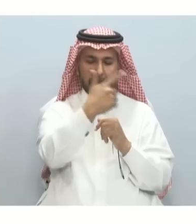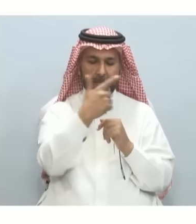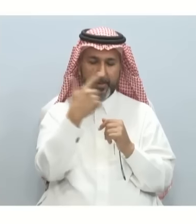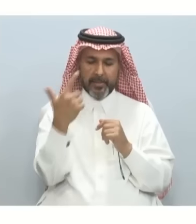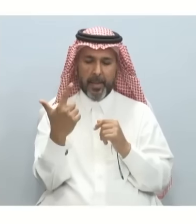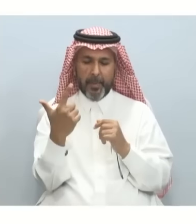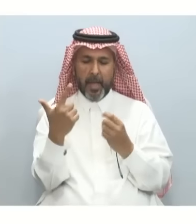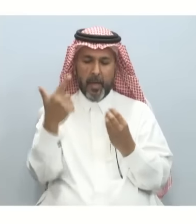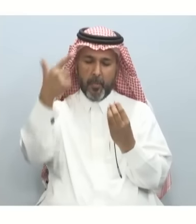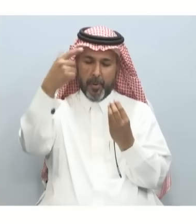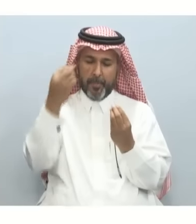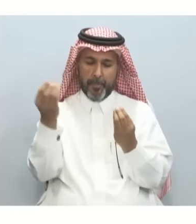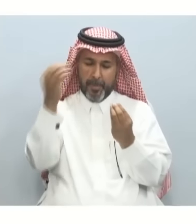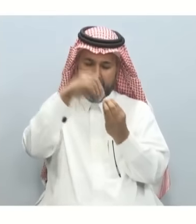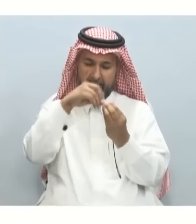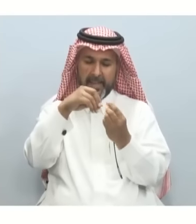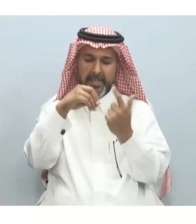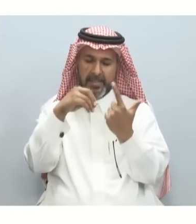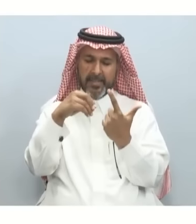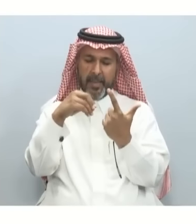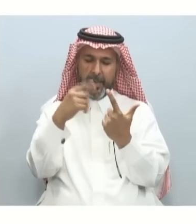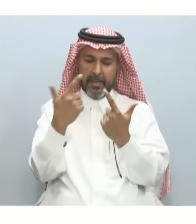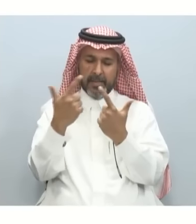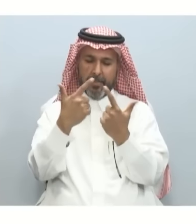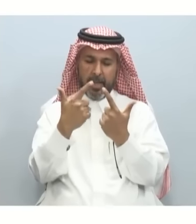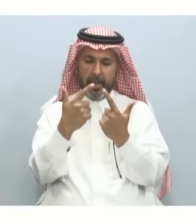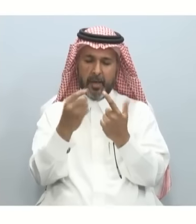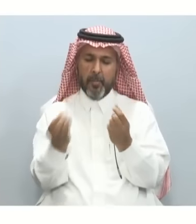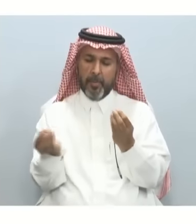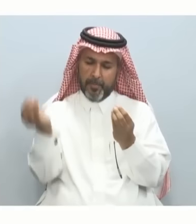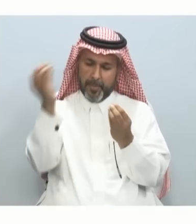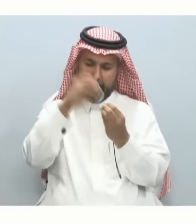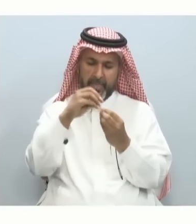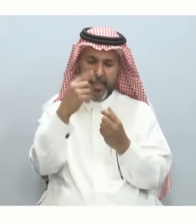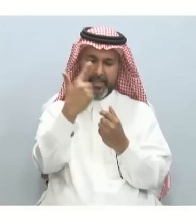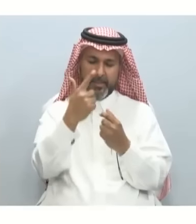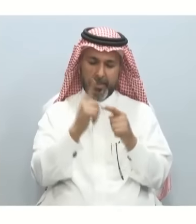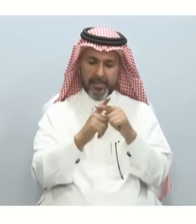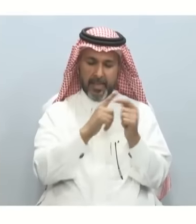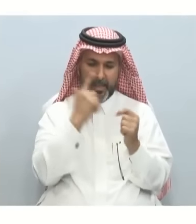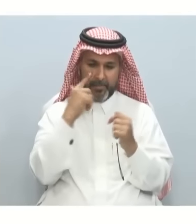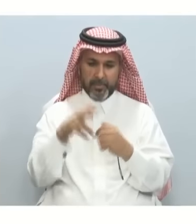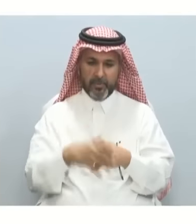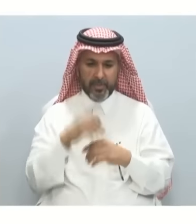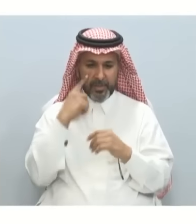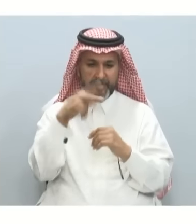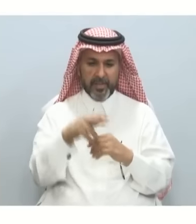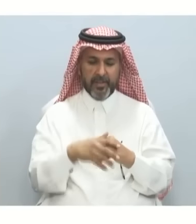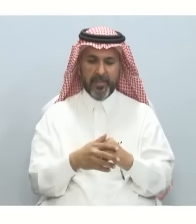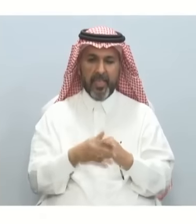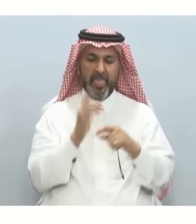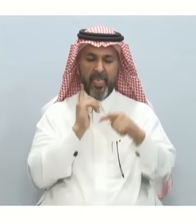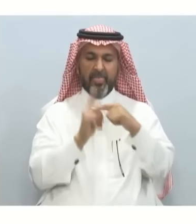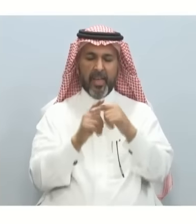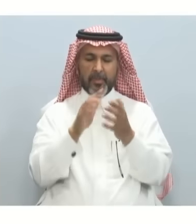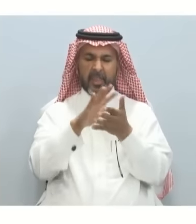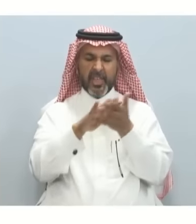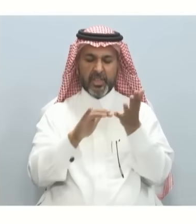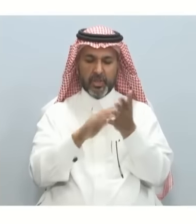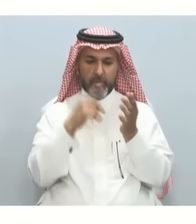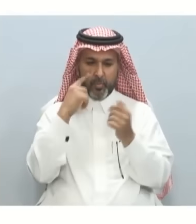في عمود العدد سبعه جميع هذه الاعداد مضاعفات العدد سبعه انضربنا وبناتي لدينا جدول الضرب سبعه